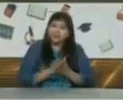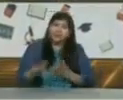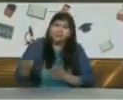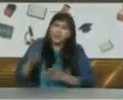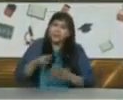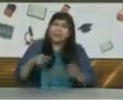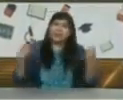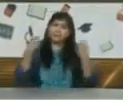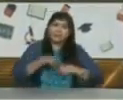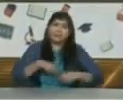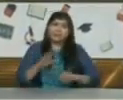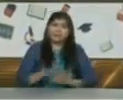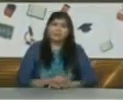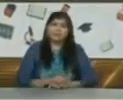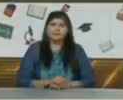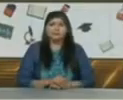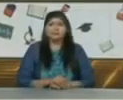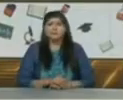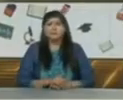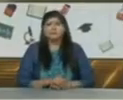बार बार पहनते हैं।